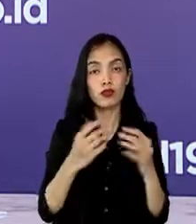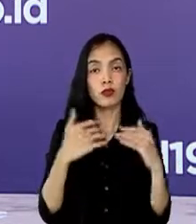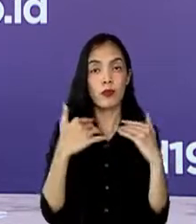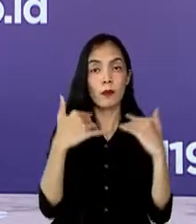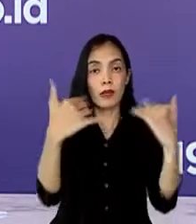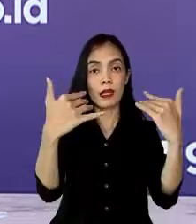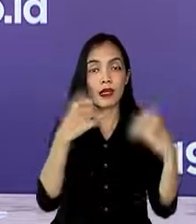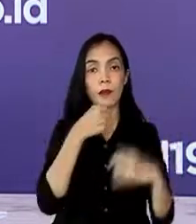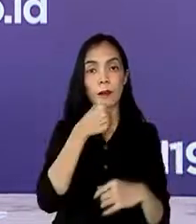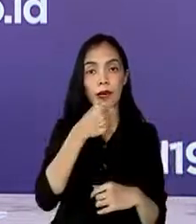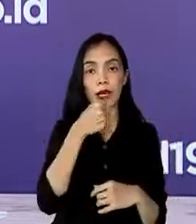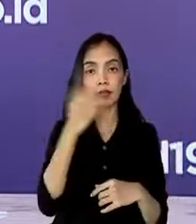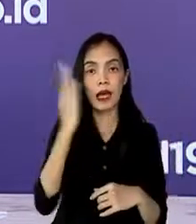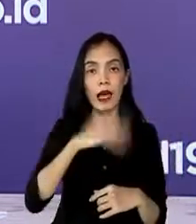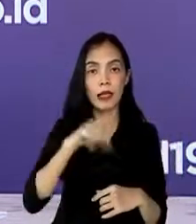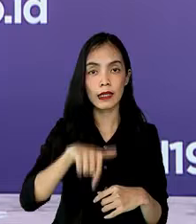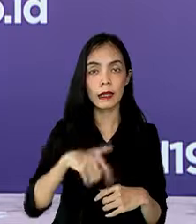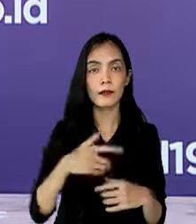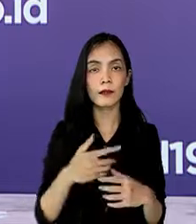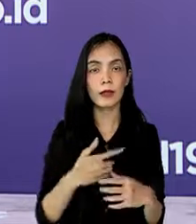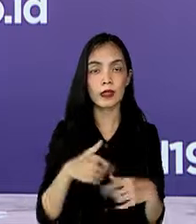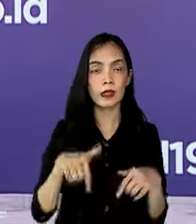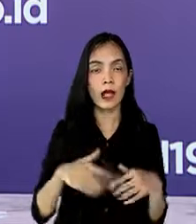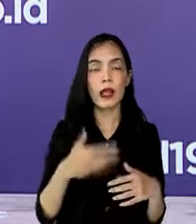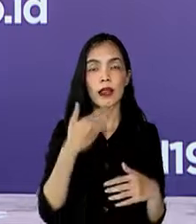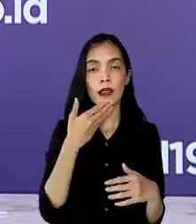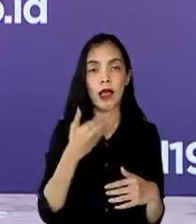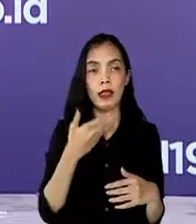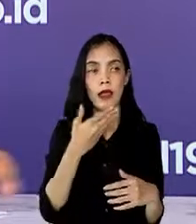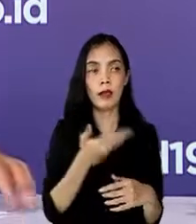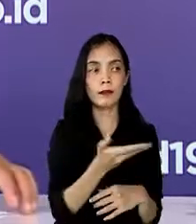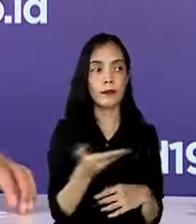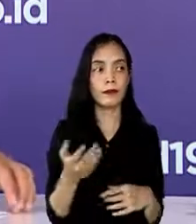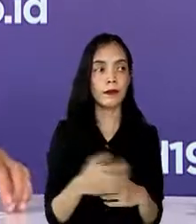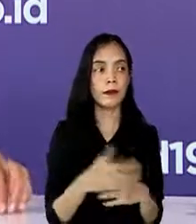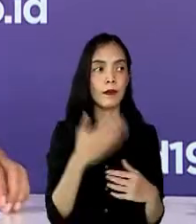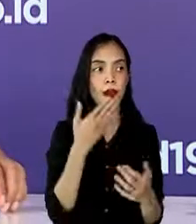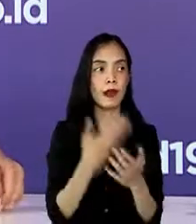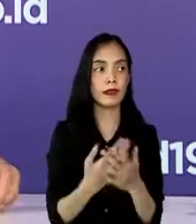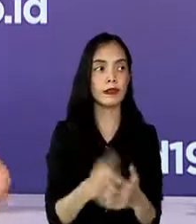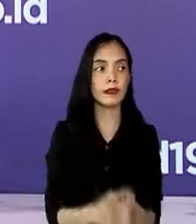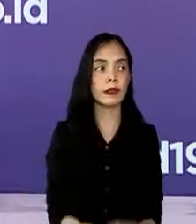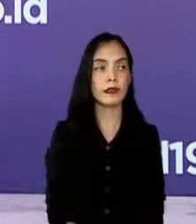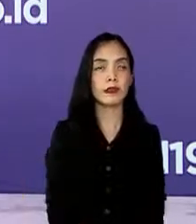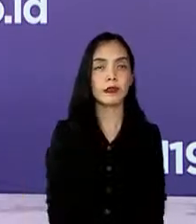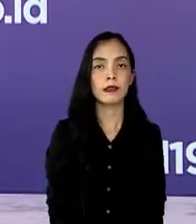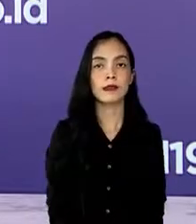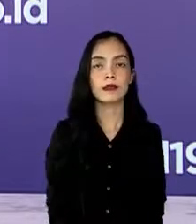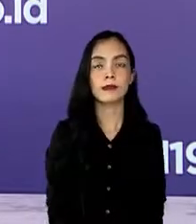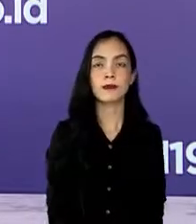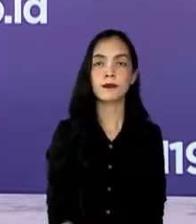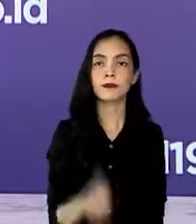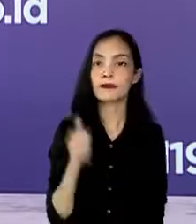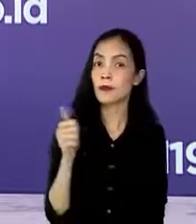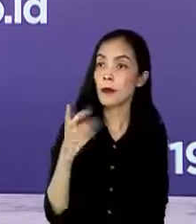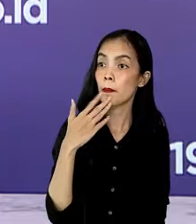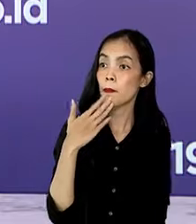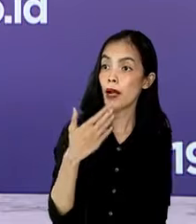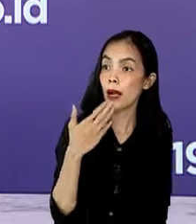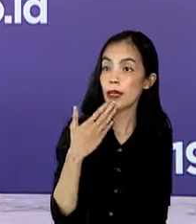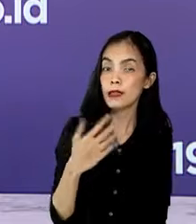saya selanjutnya akan teruskan dengan sesi tanya jawab dengan media terima kasih terima kasih Profesor